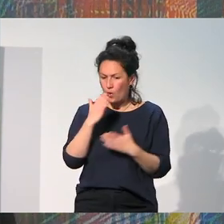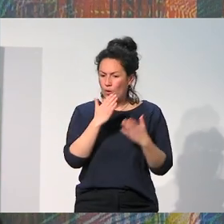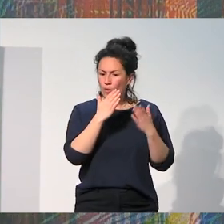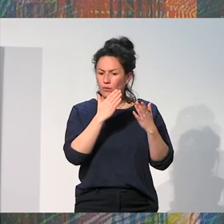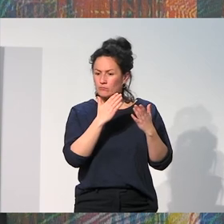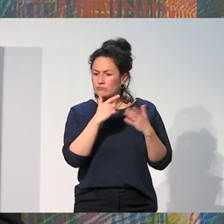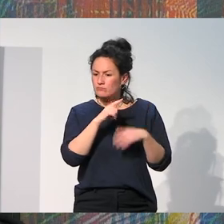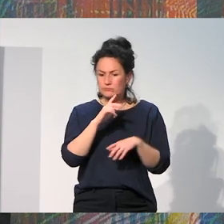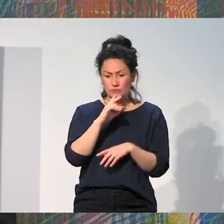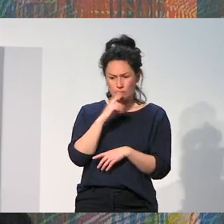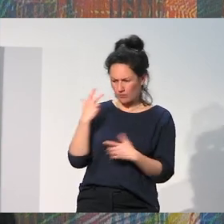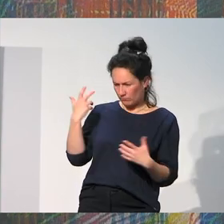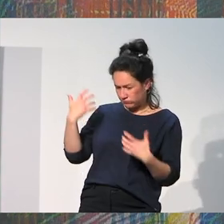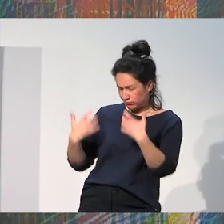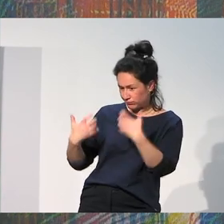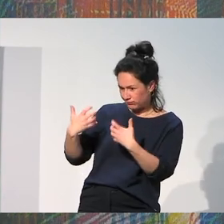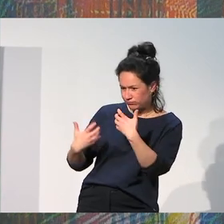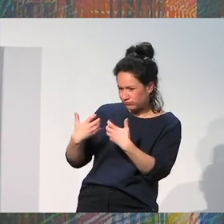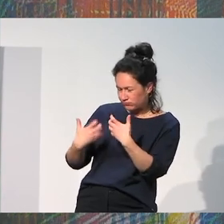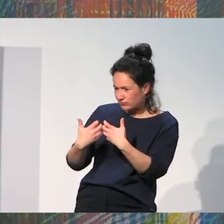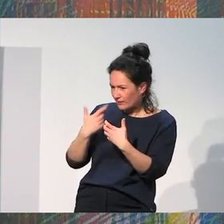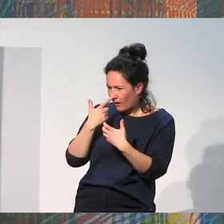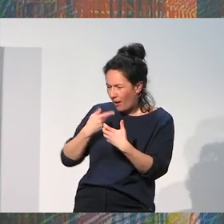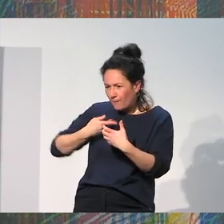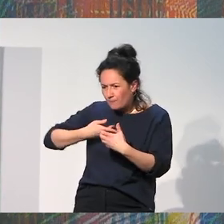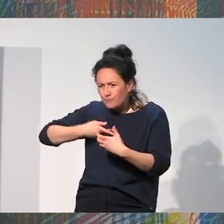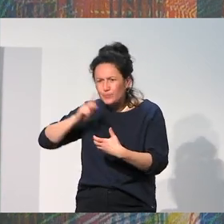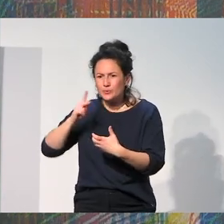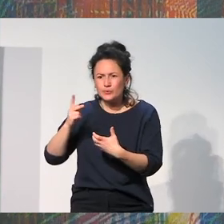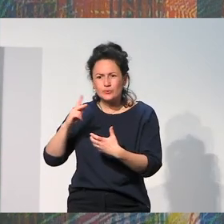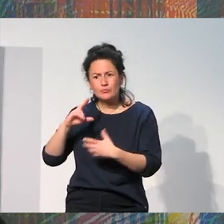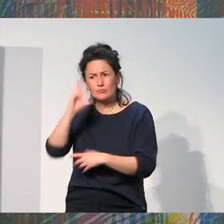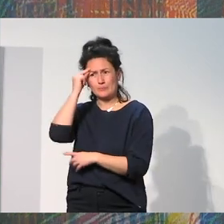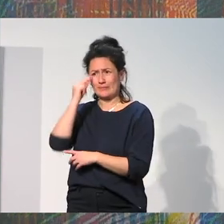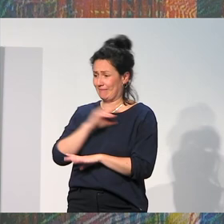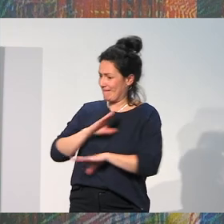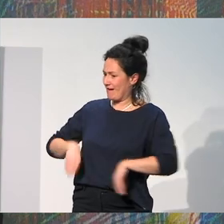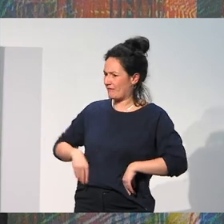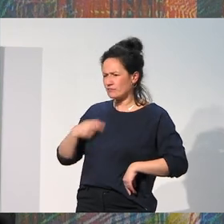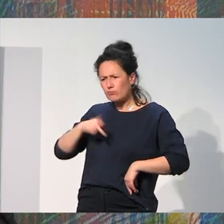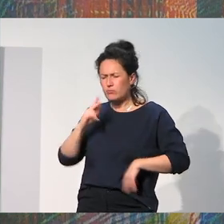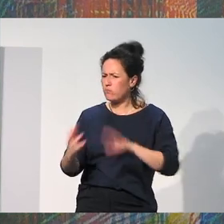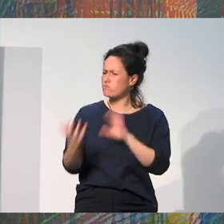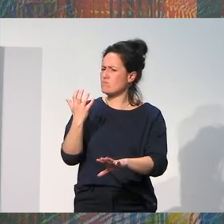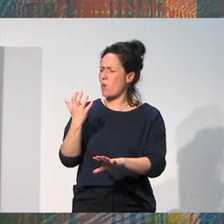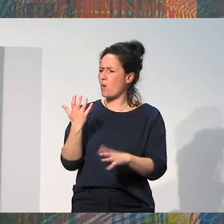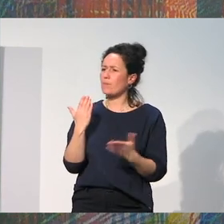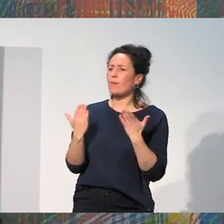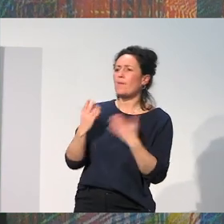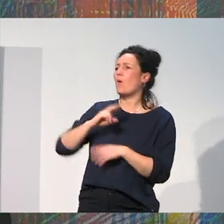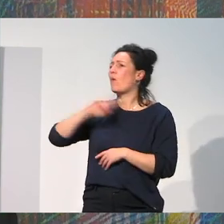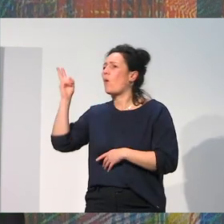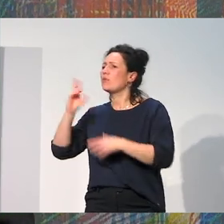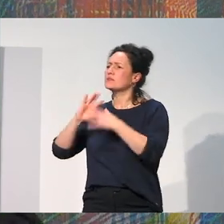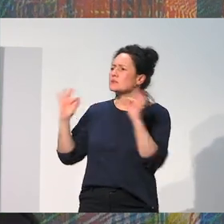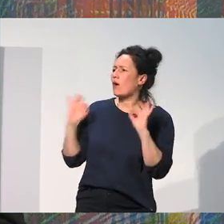ses ajustements avec lui, on se rapproche encore plus à la fin. C'est beaucoup plus saisissant, je trouve, que les histoires désespérément anthropomorphique,